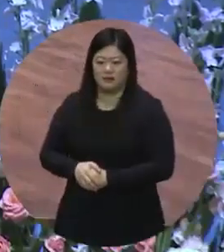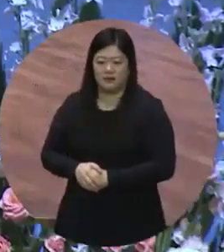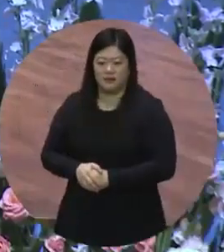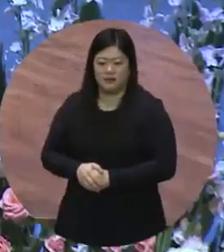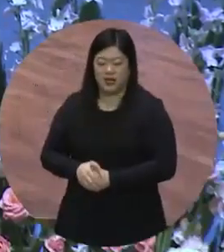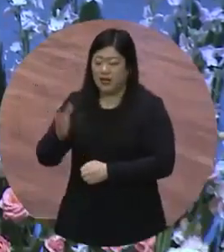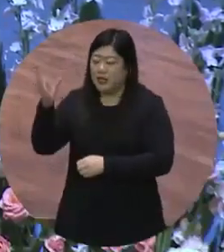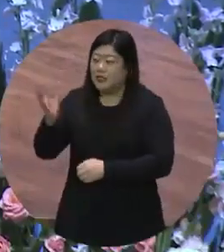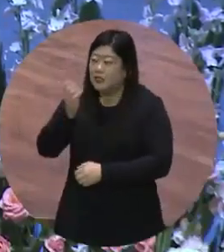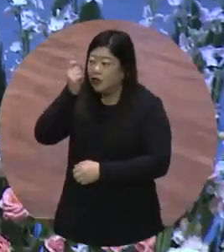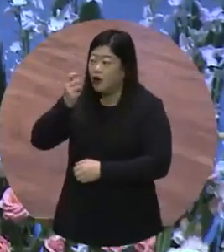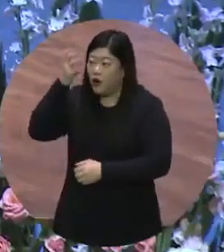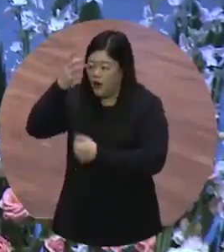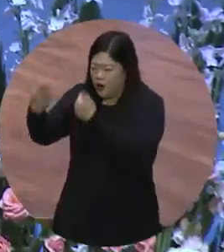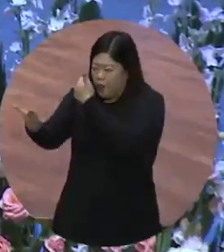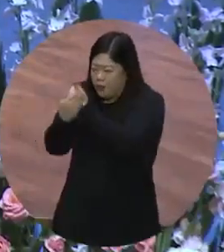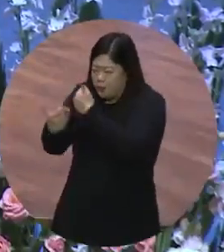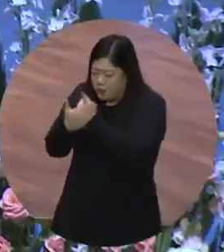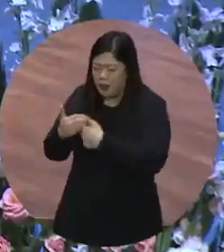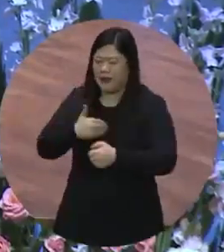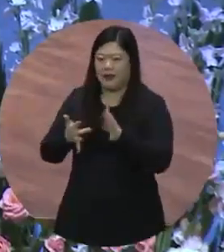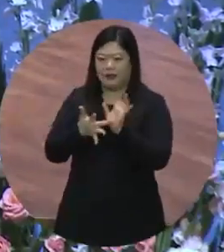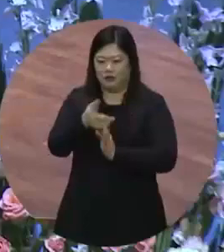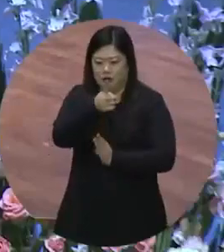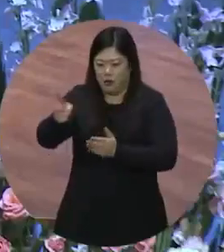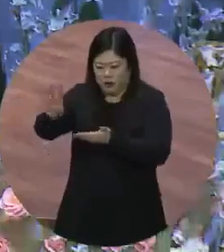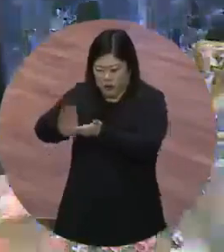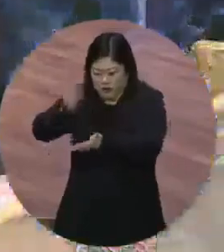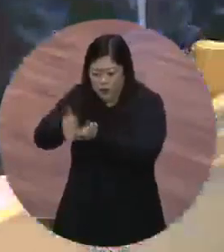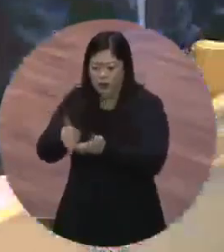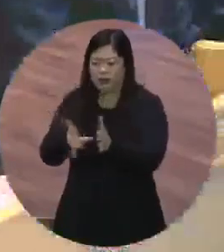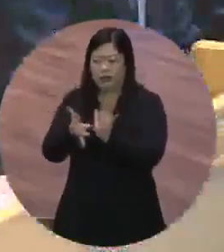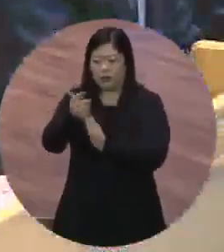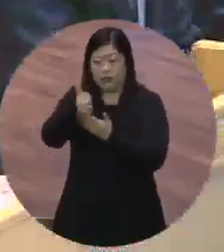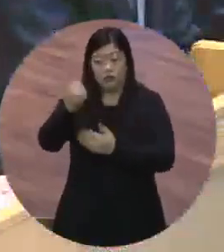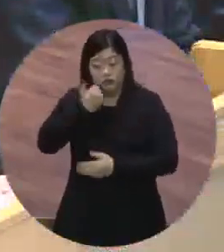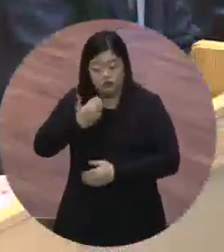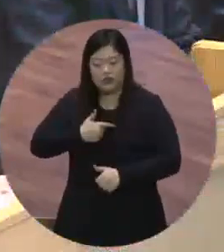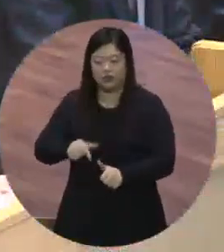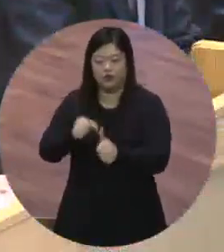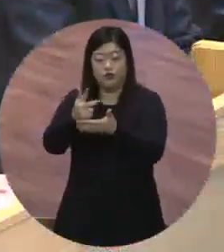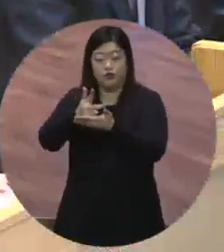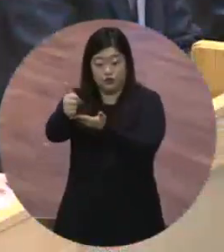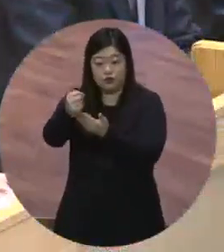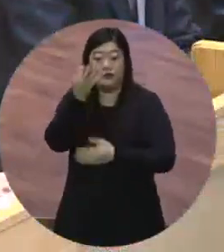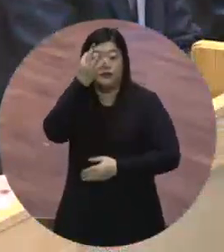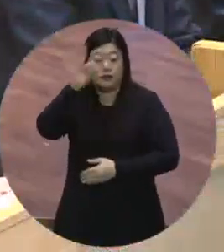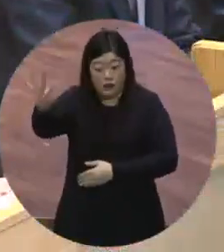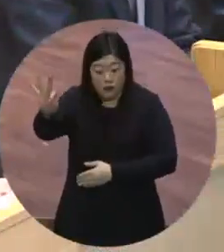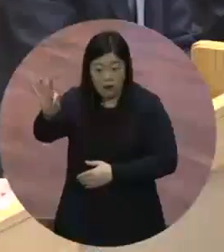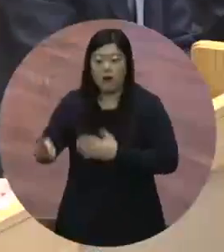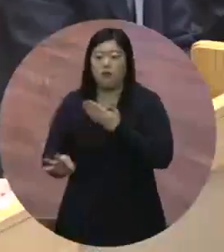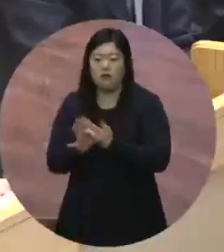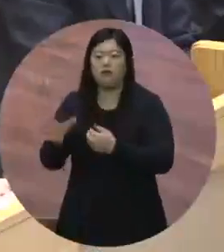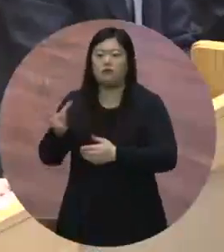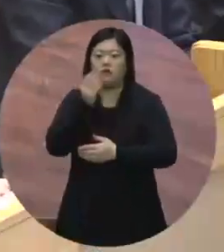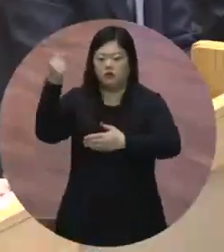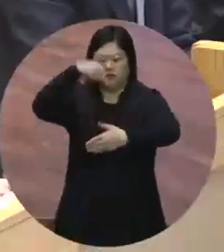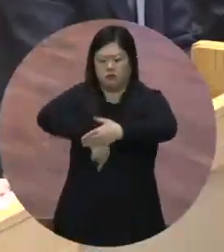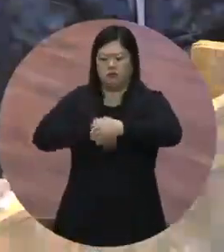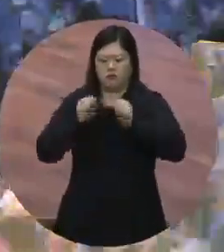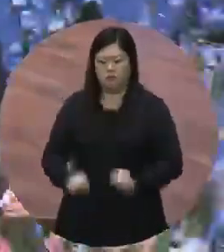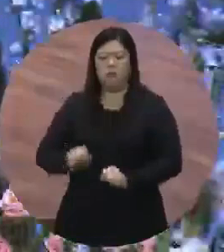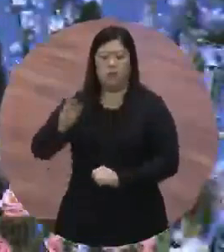신할 수 없기 때문에 성령의 사람으로 성령 받았어요. 성령 받았다. 그러니까 그 중요한